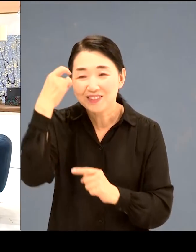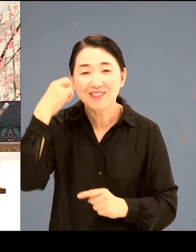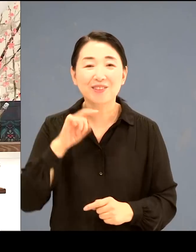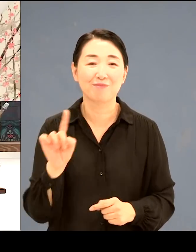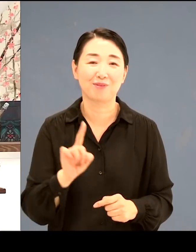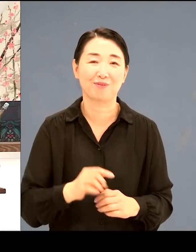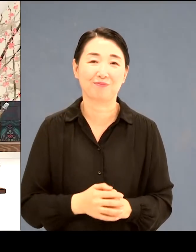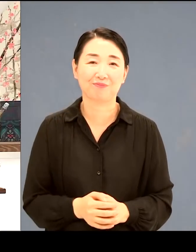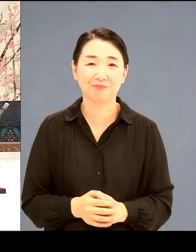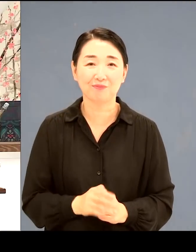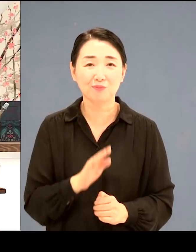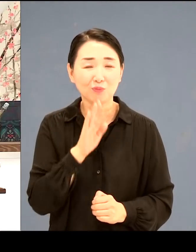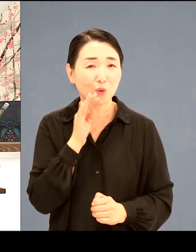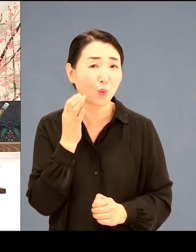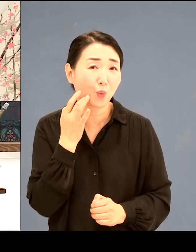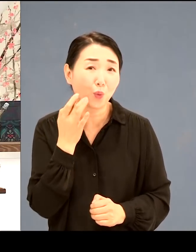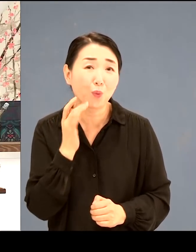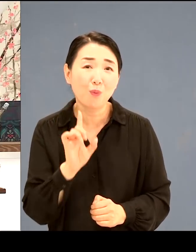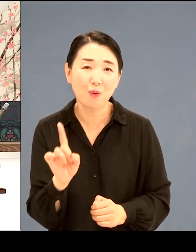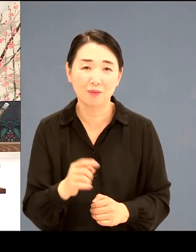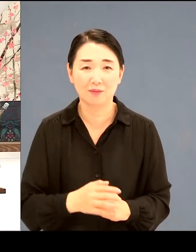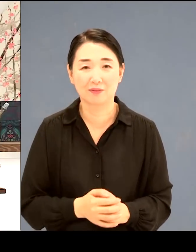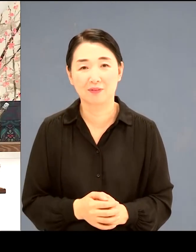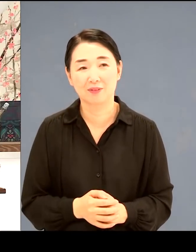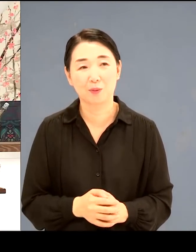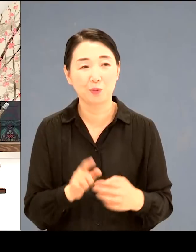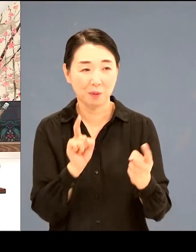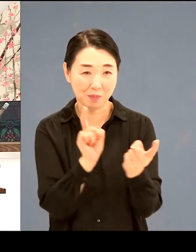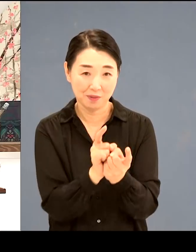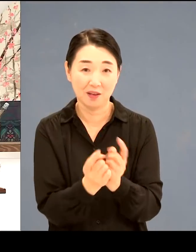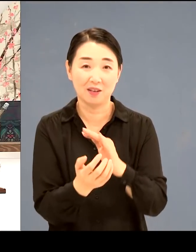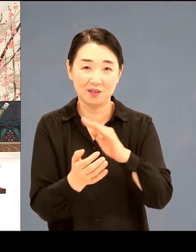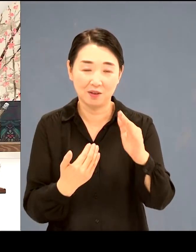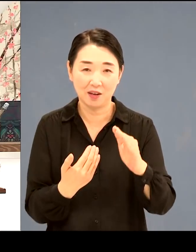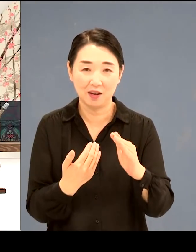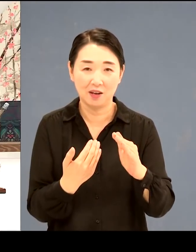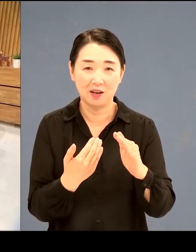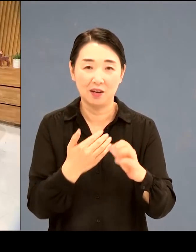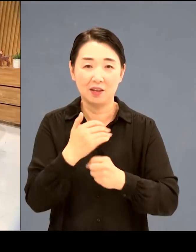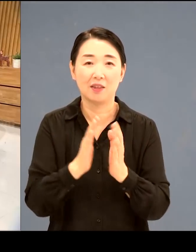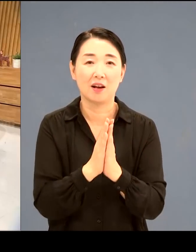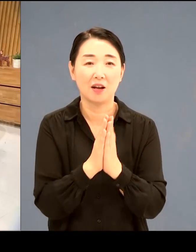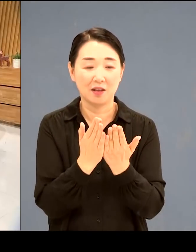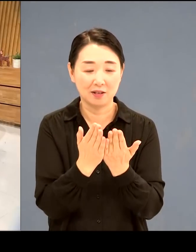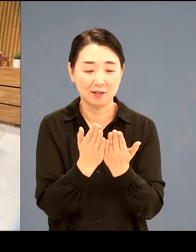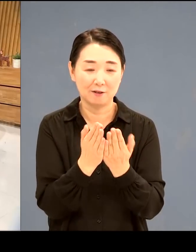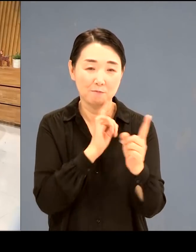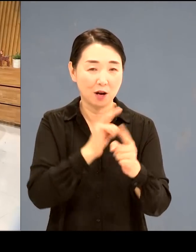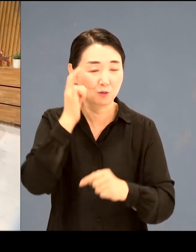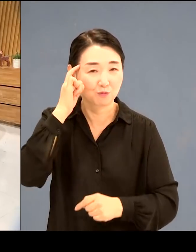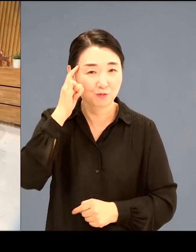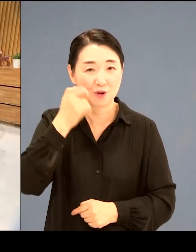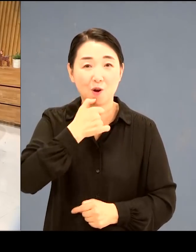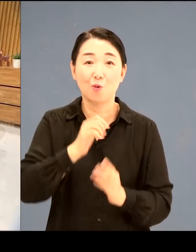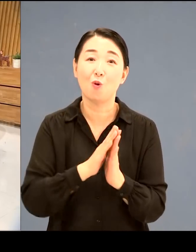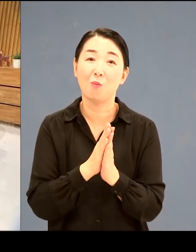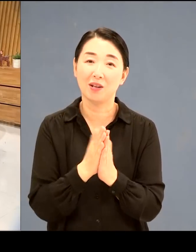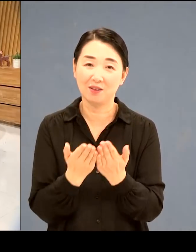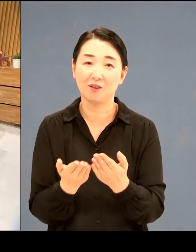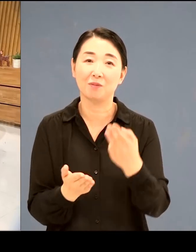오늘 너무 신기한 게요. 오늘 뵙기 전에 제가 말씀 묵상한 게 네네. 로마서 13장 14절